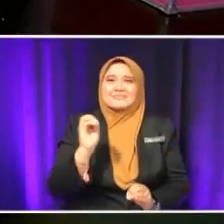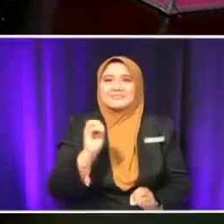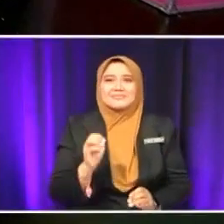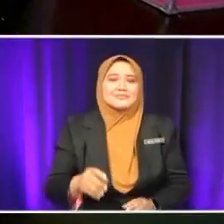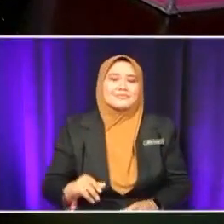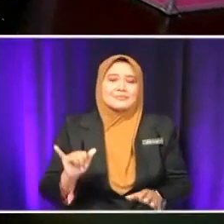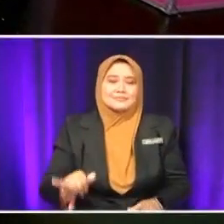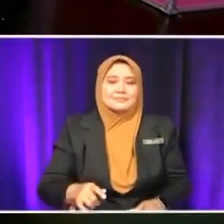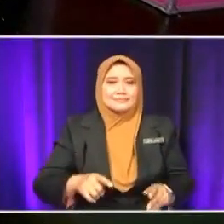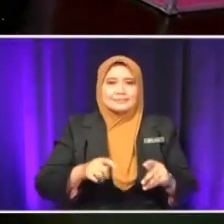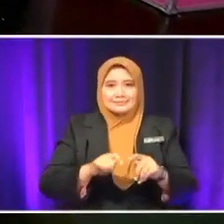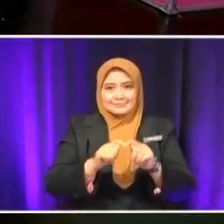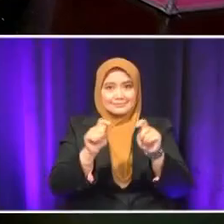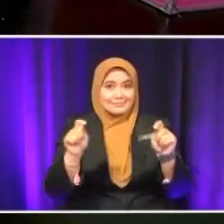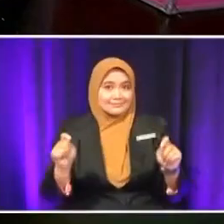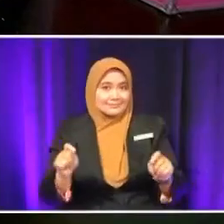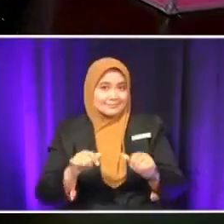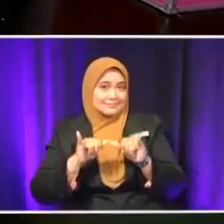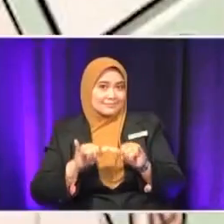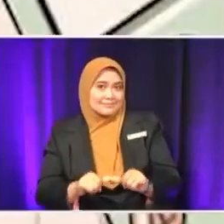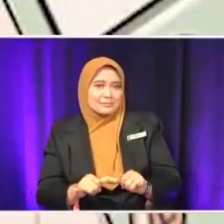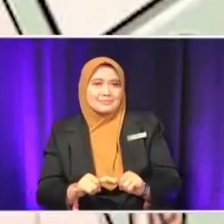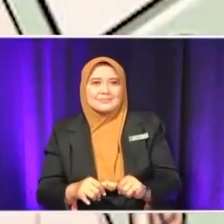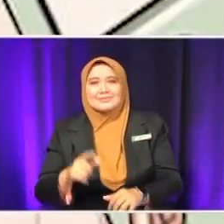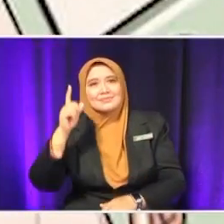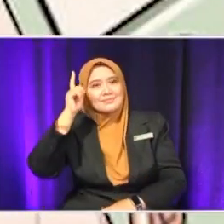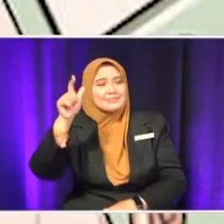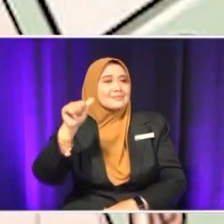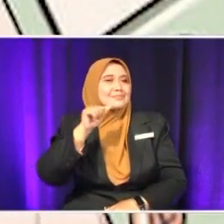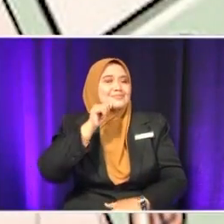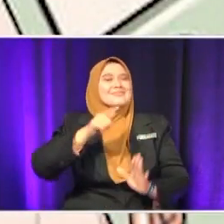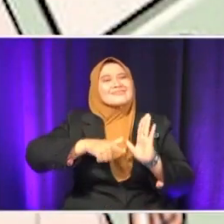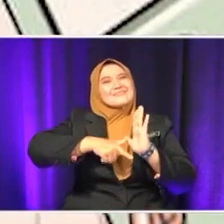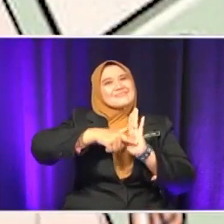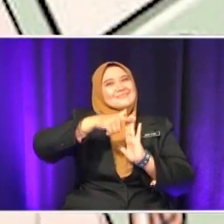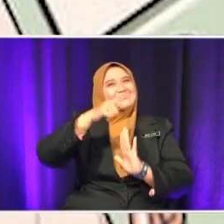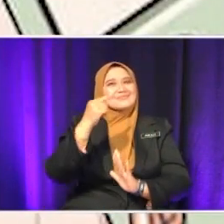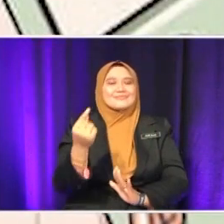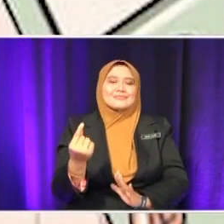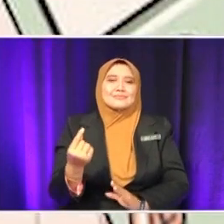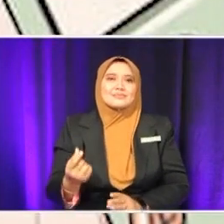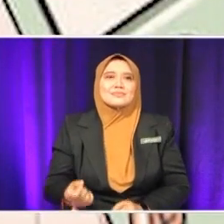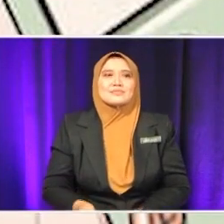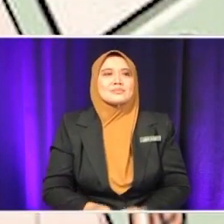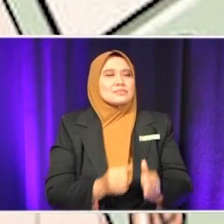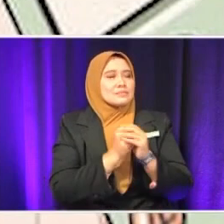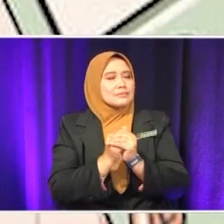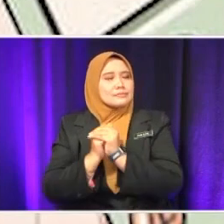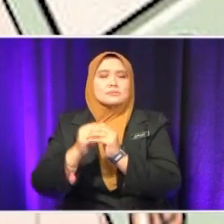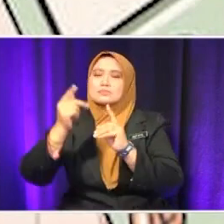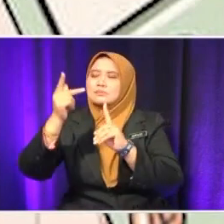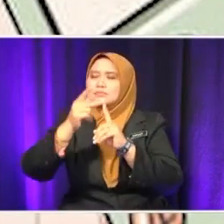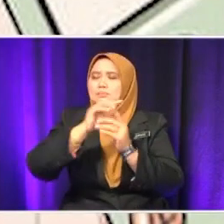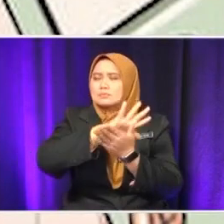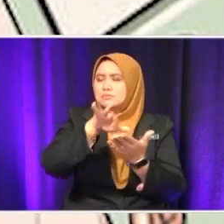2, 3, 4, 5, 6. Nampaknya Ayu yang lebih sikit daripada kawan-kawan dia yang lain. Okey, tahniah Ayu dan juga tahniah juga yang lain-lain termasuk ketua kelas. Terima kasih cikgu. Memberi